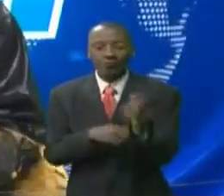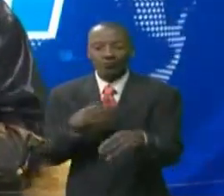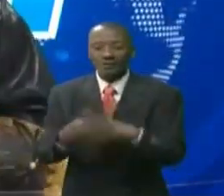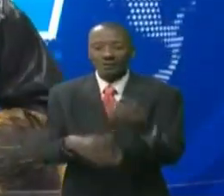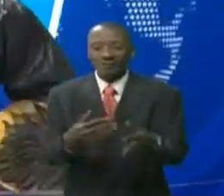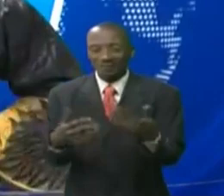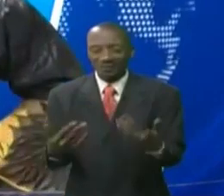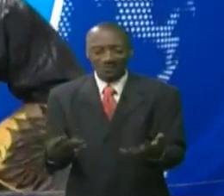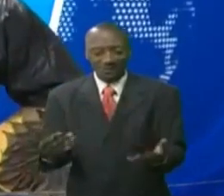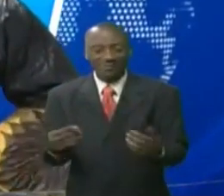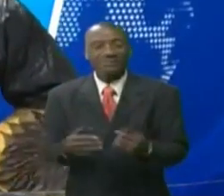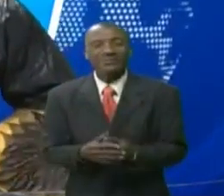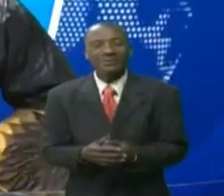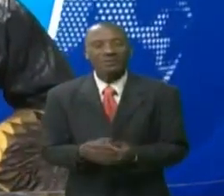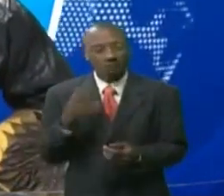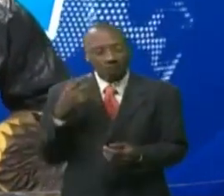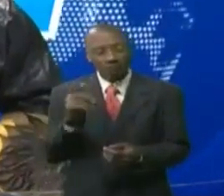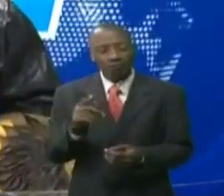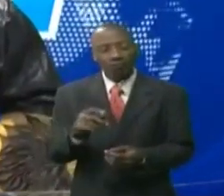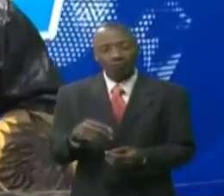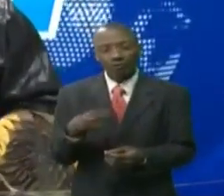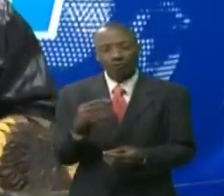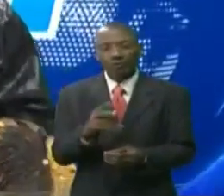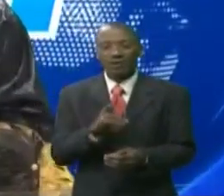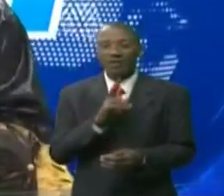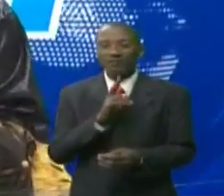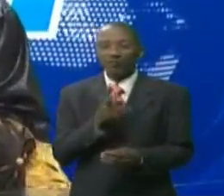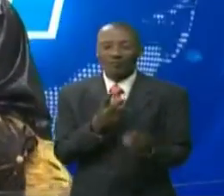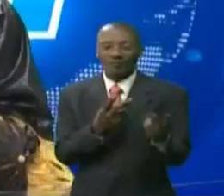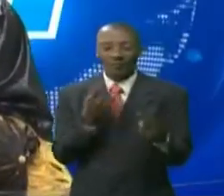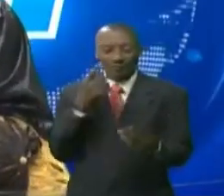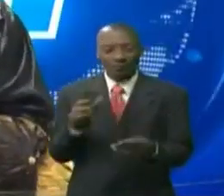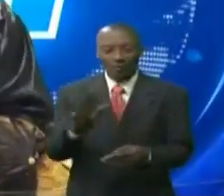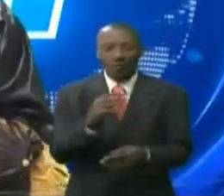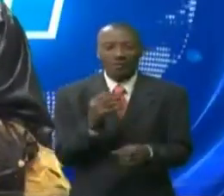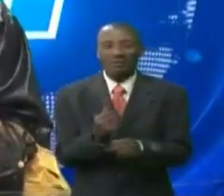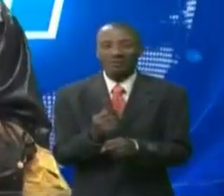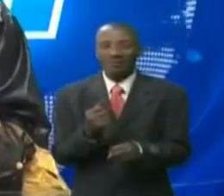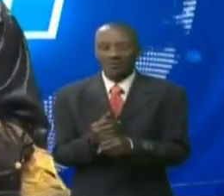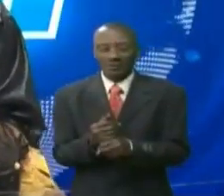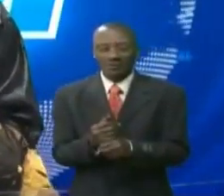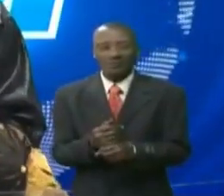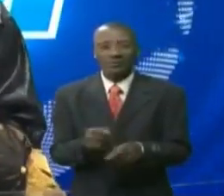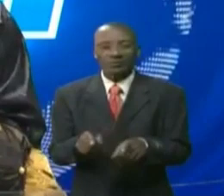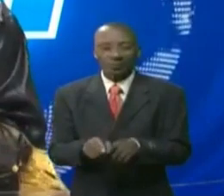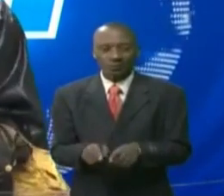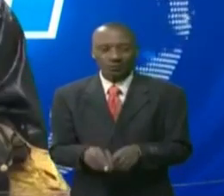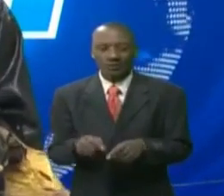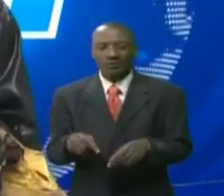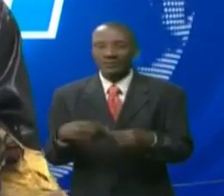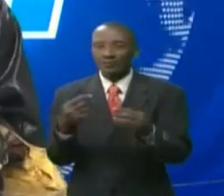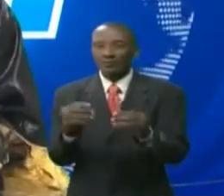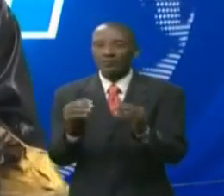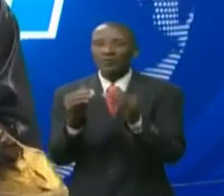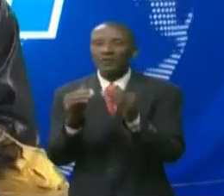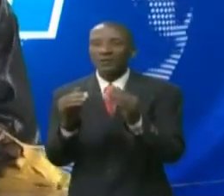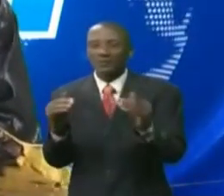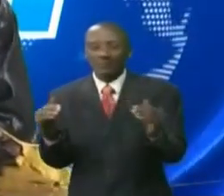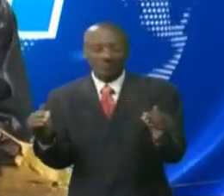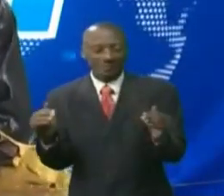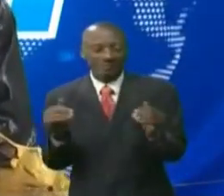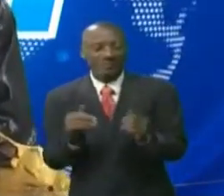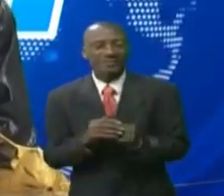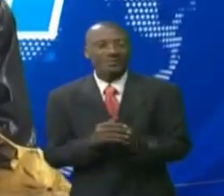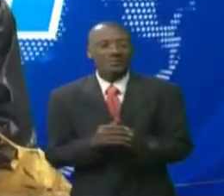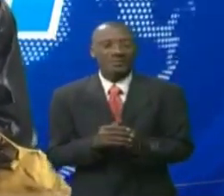plus sur la vraie valeur de leurs produits et permet aussi de certifier nos minéraux dont la commune de dilala les